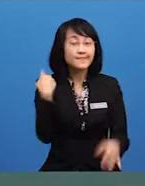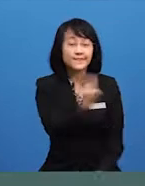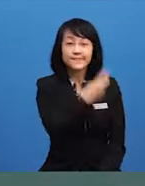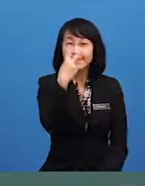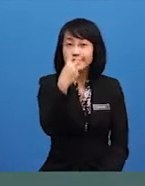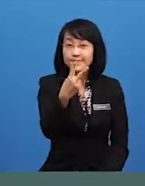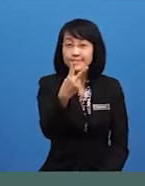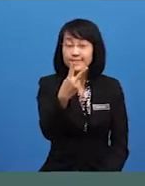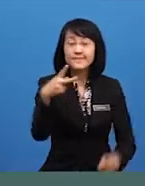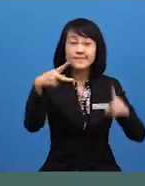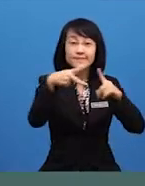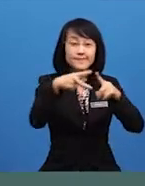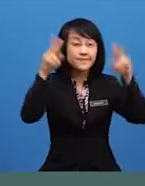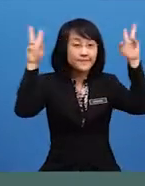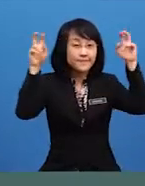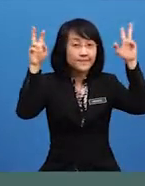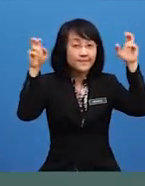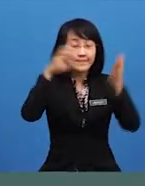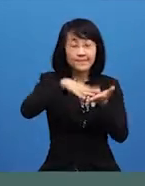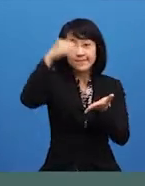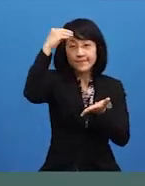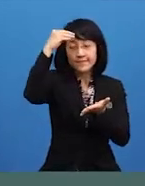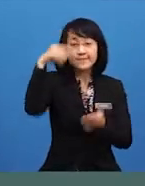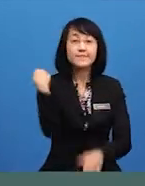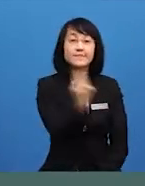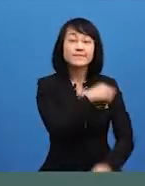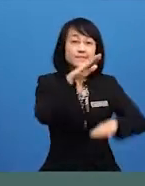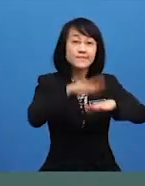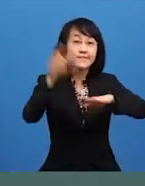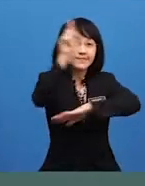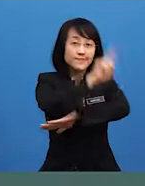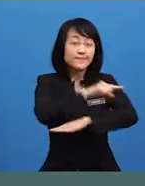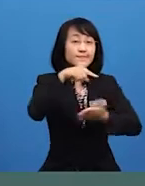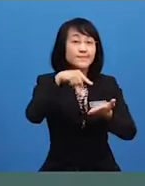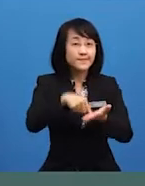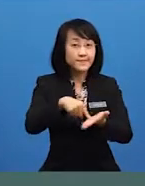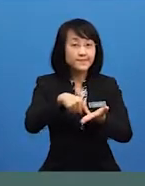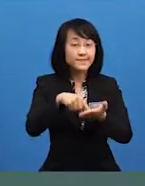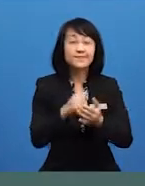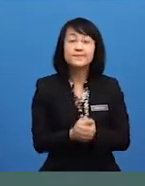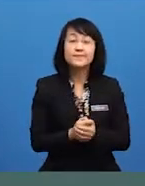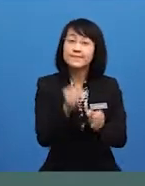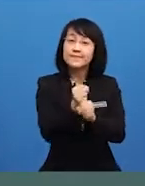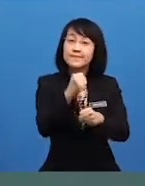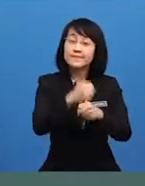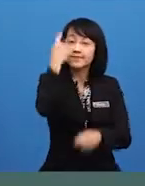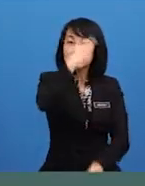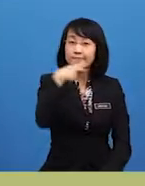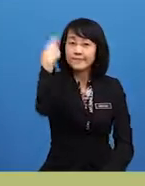lihat kepada topik pembelajaran kita pada hari ini, iaitu bentuk muka